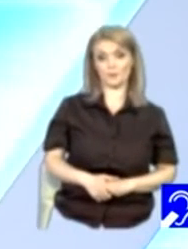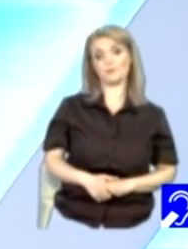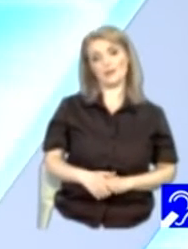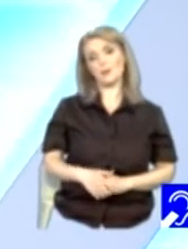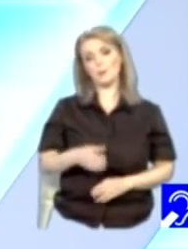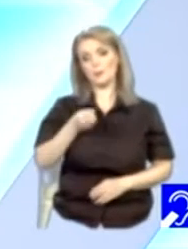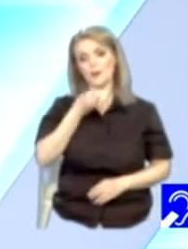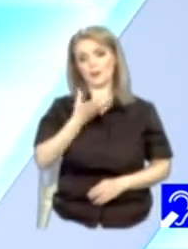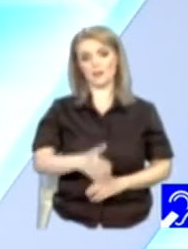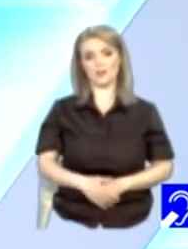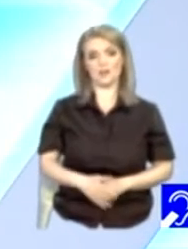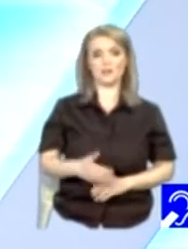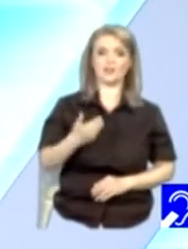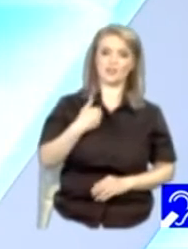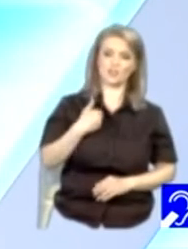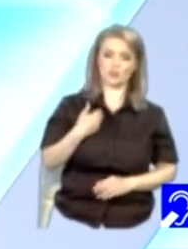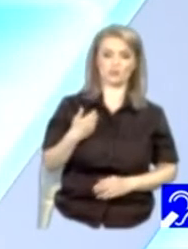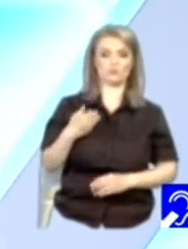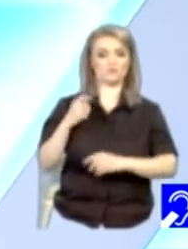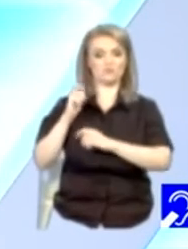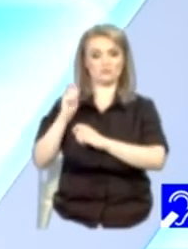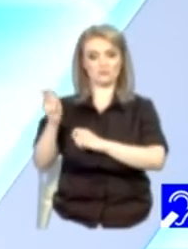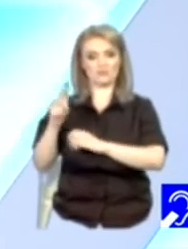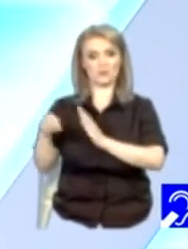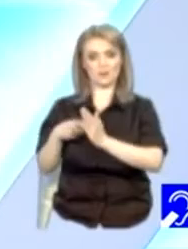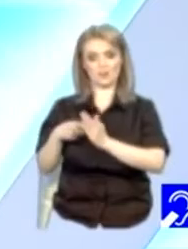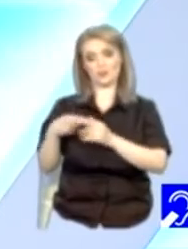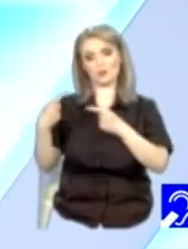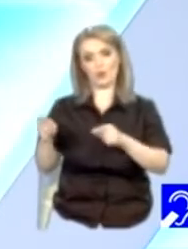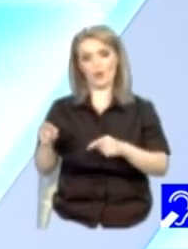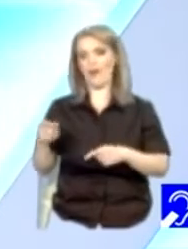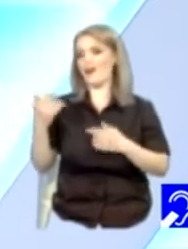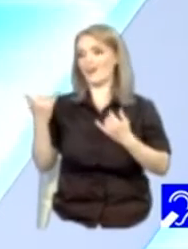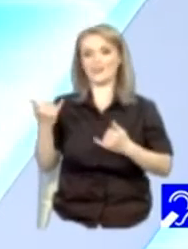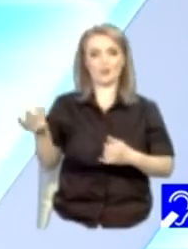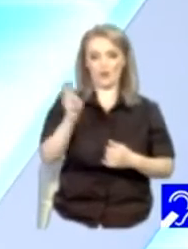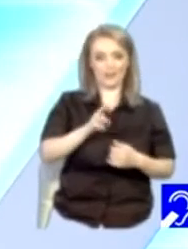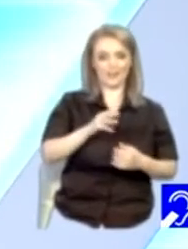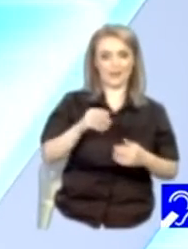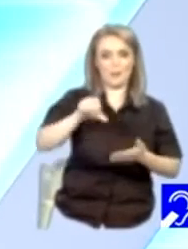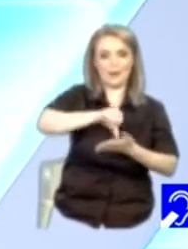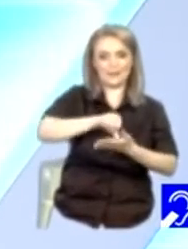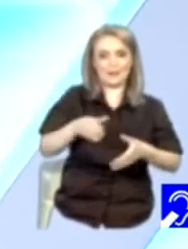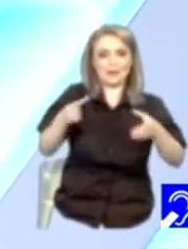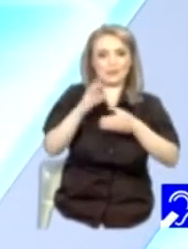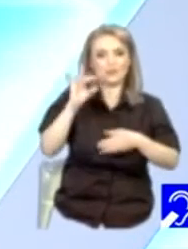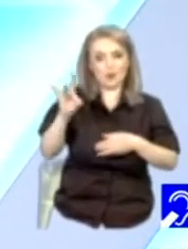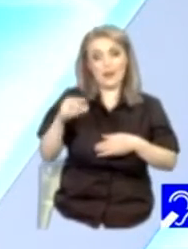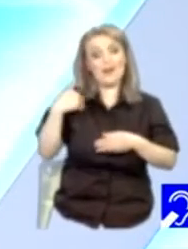Bine, aș fi preferat să dau o întrebare celuilalt contracandidat care nu este prezent.